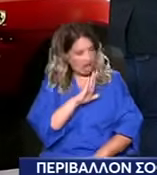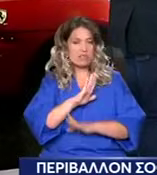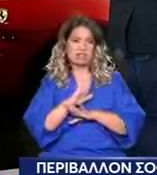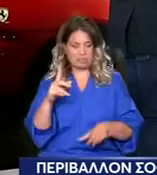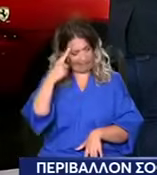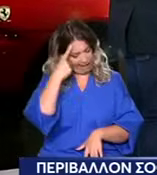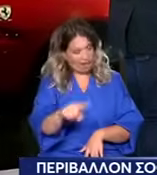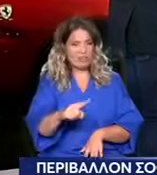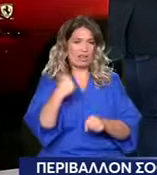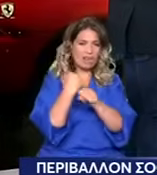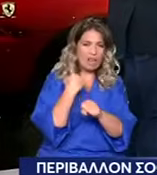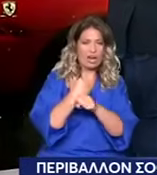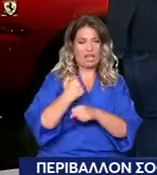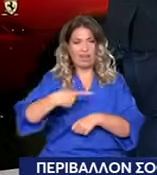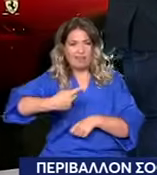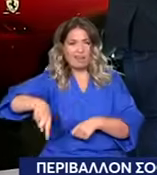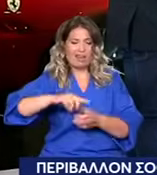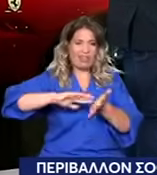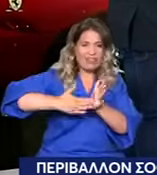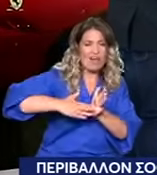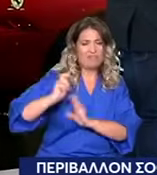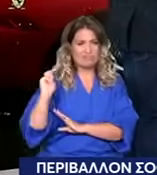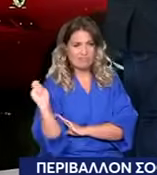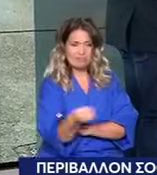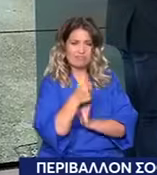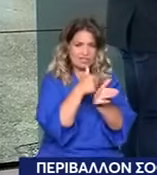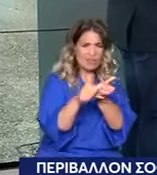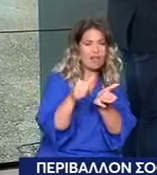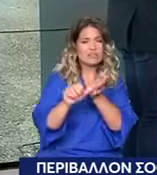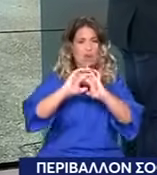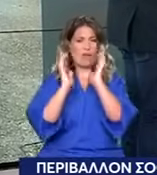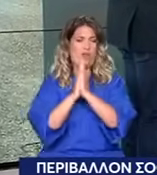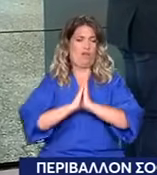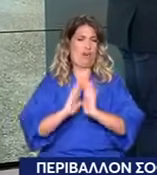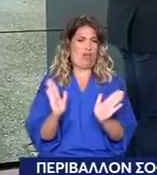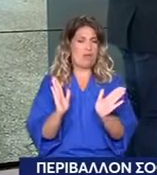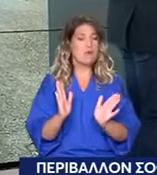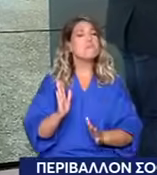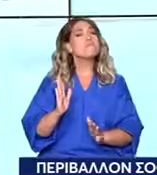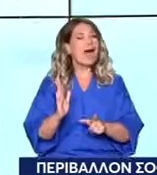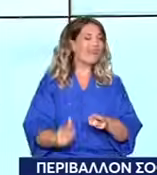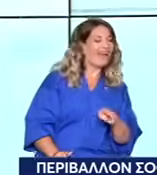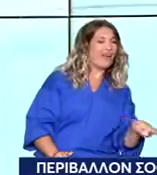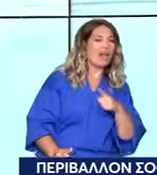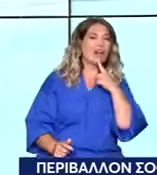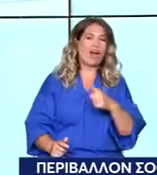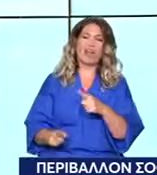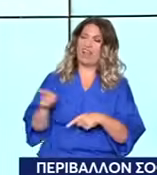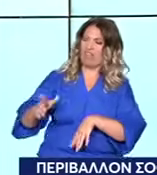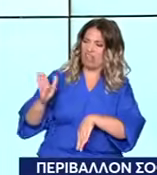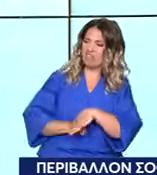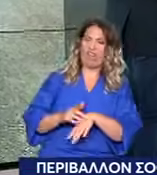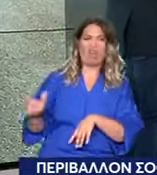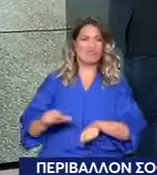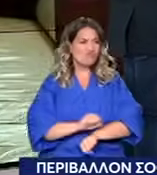ότι κάποιοι επιχείρησαν να τις ρίξουν ευθύνη για ό,τι συνέβη. Υπήρξαν και σκρά σχόλια. Και υπήρξαν